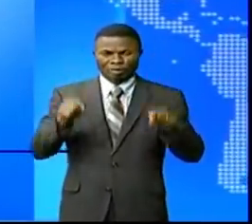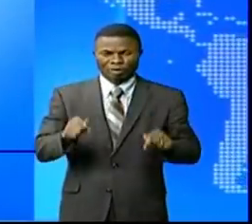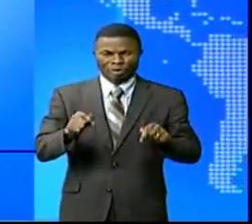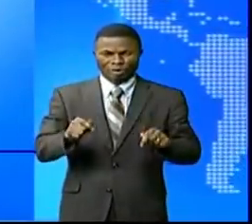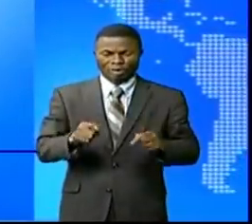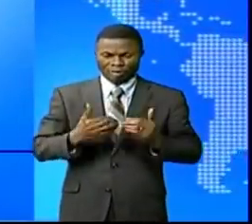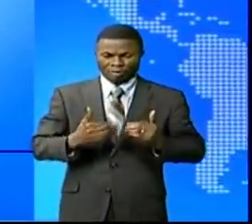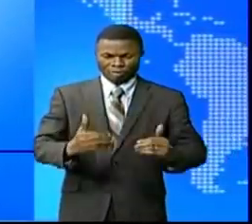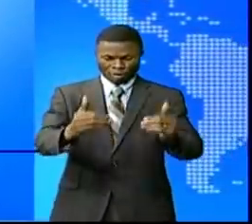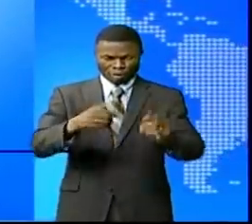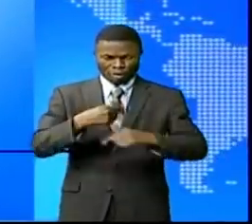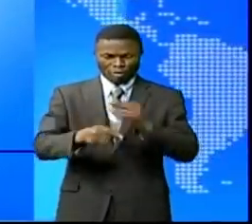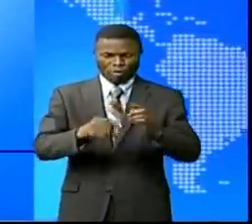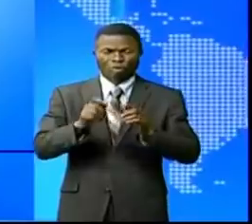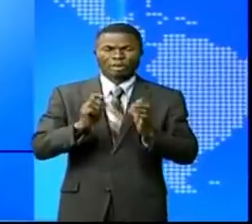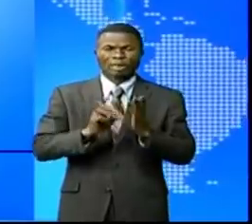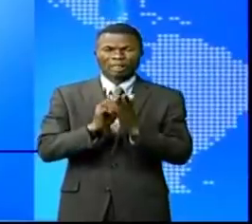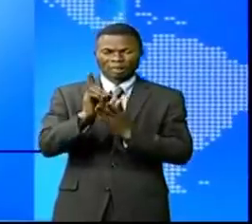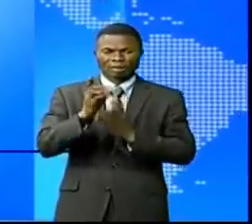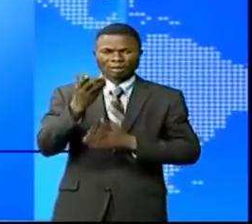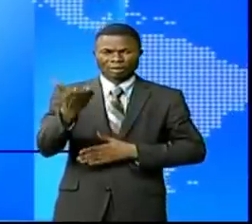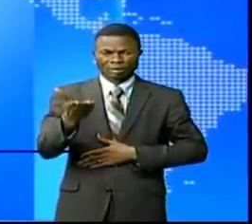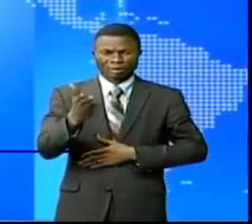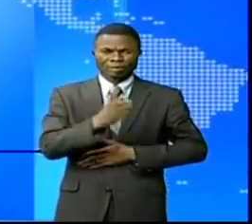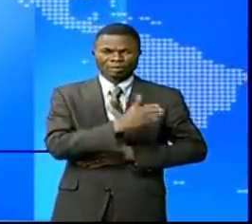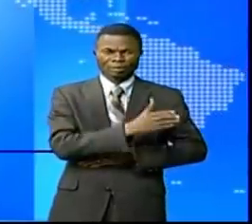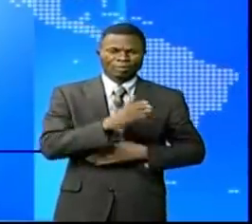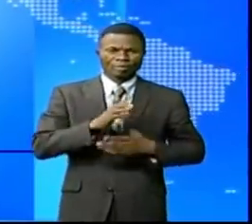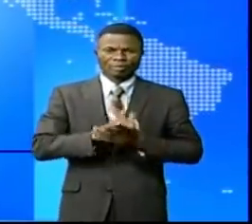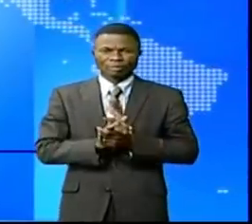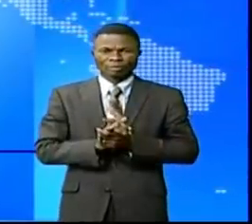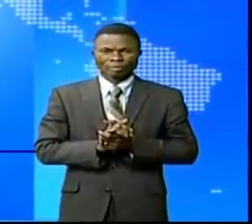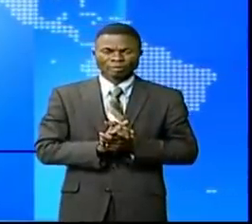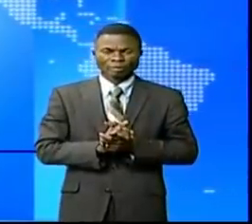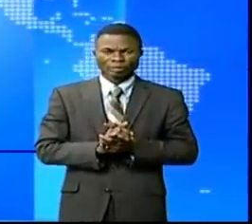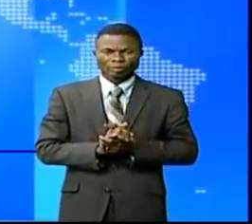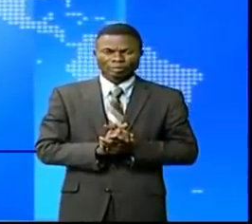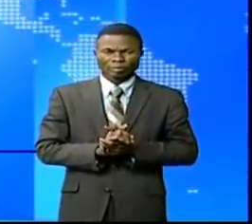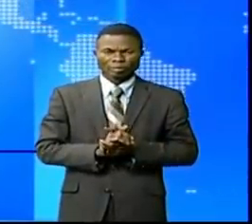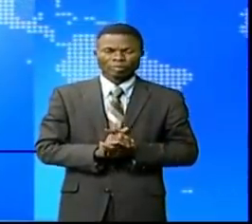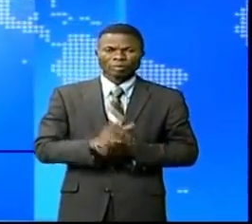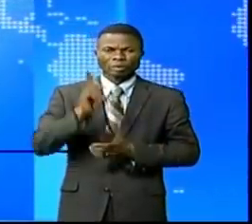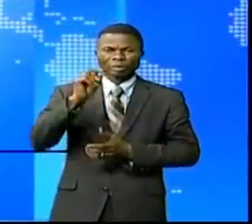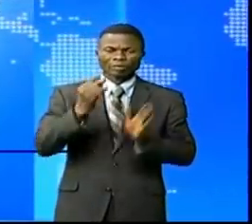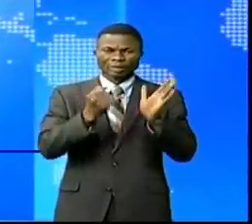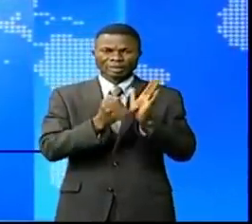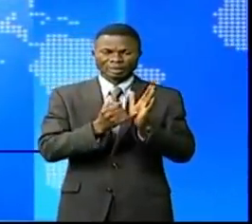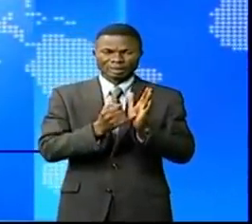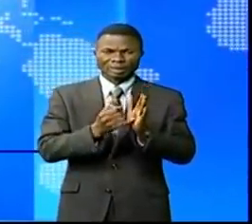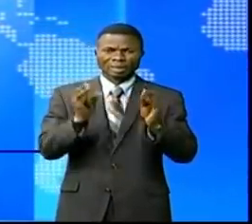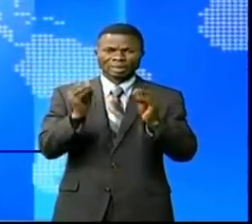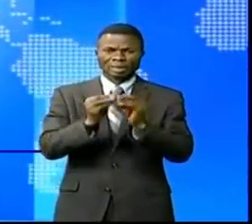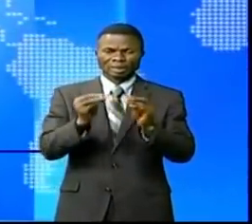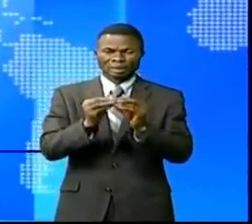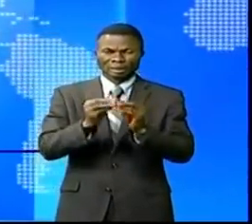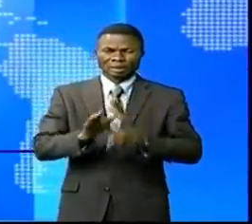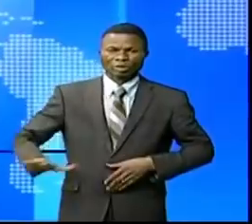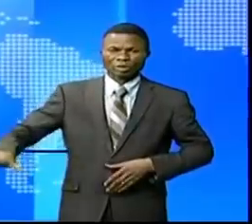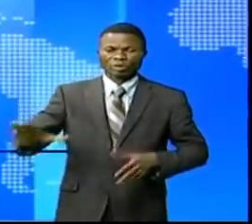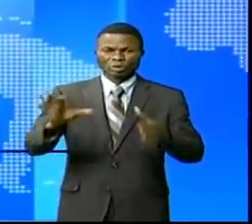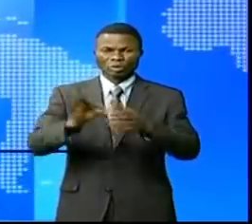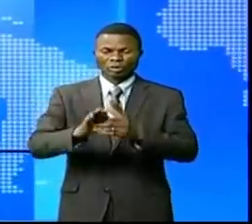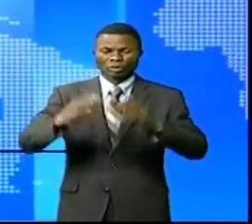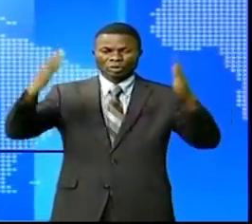suite, le développement. La 26e conférence des Nations Unies sur le